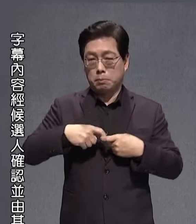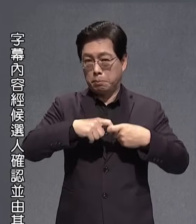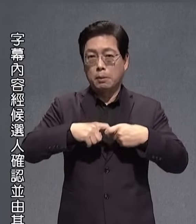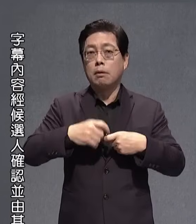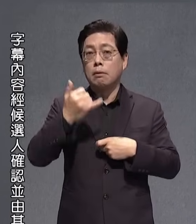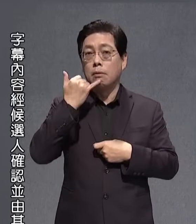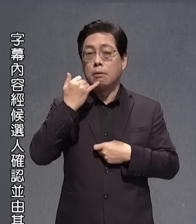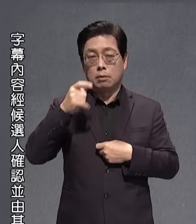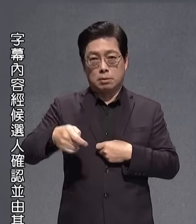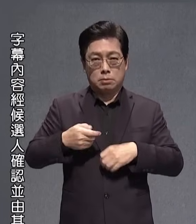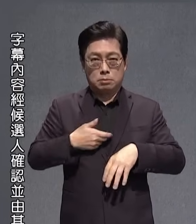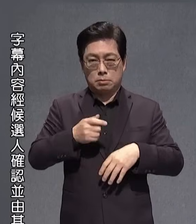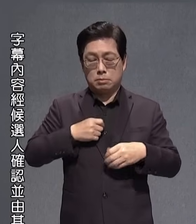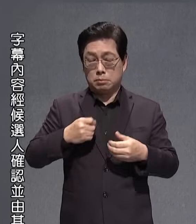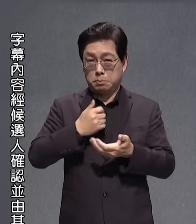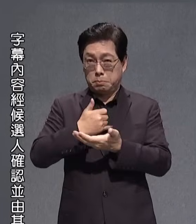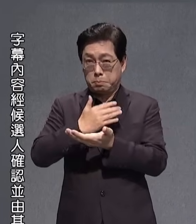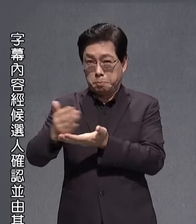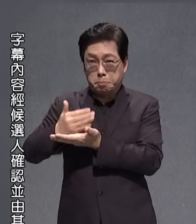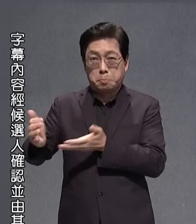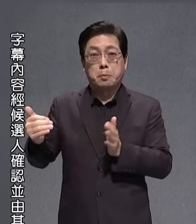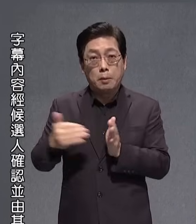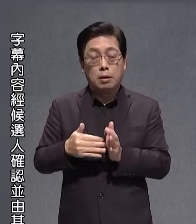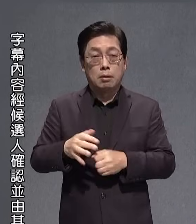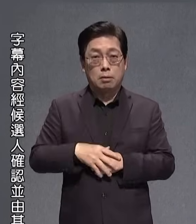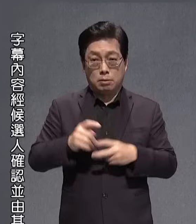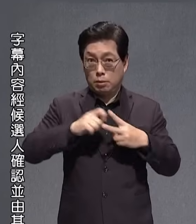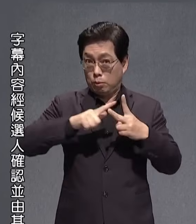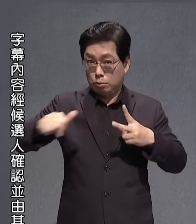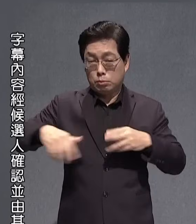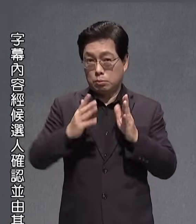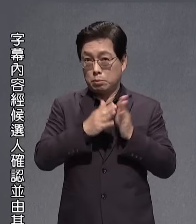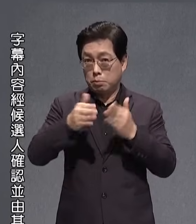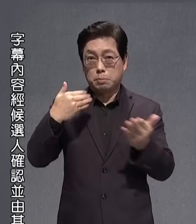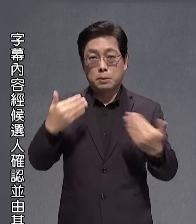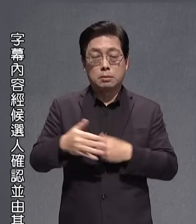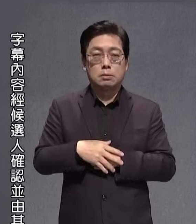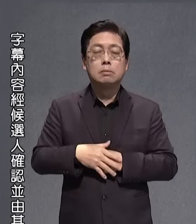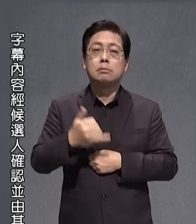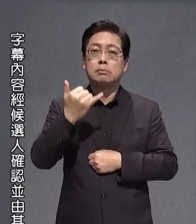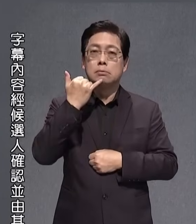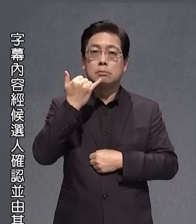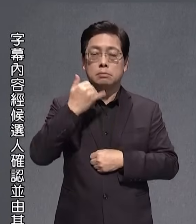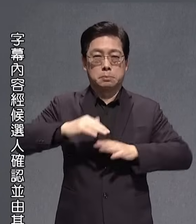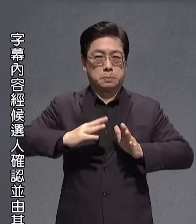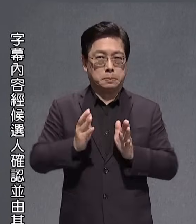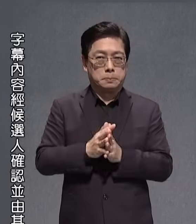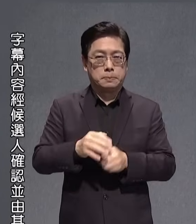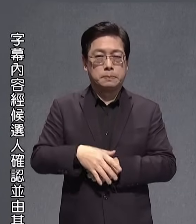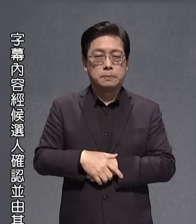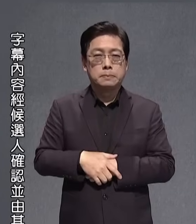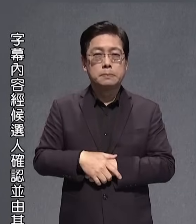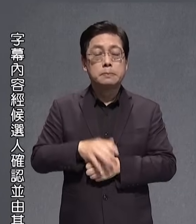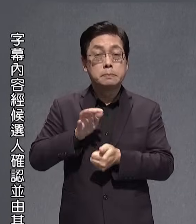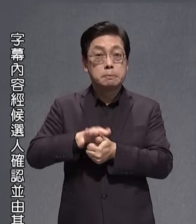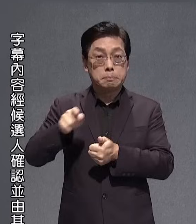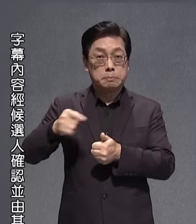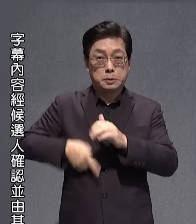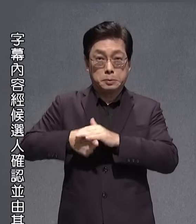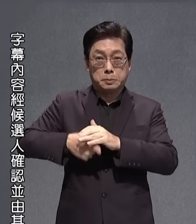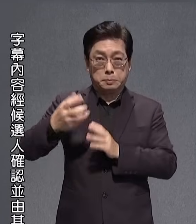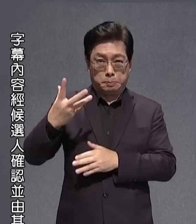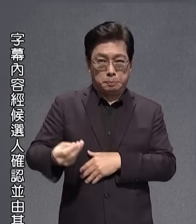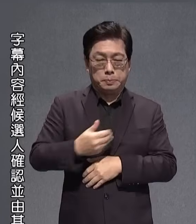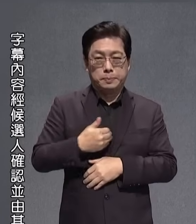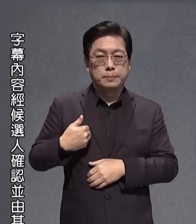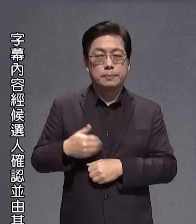犯罪预防的净化环境治安之后，把犯罪工具锁定好，让赌博的有效的让案件能够